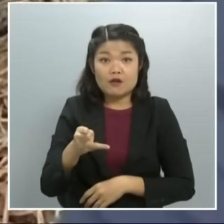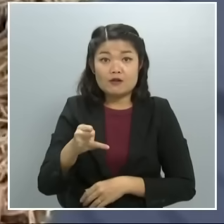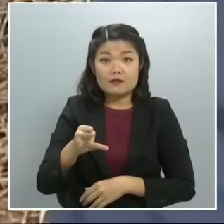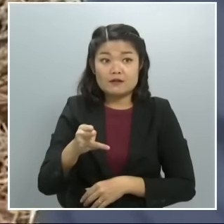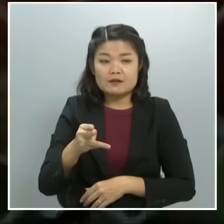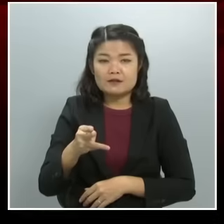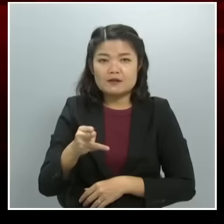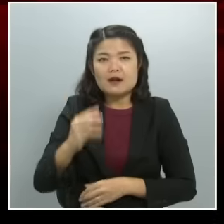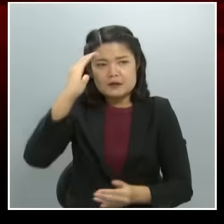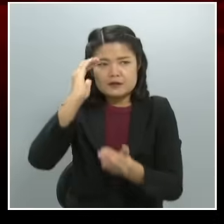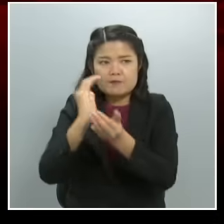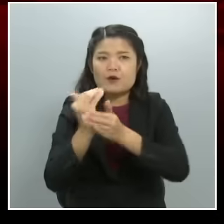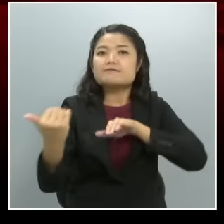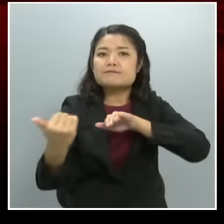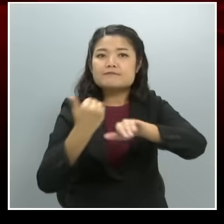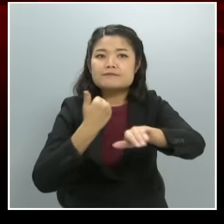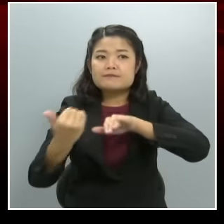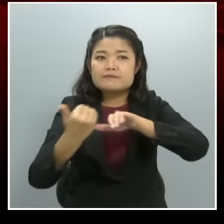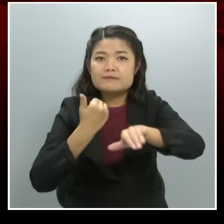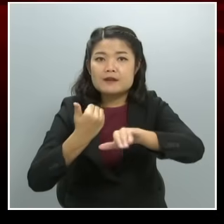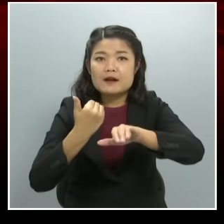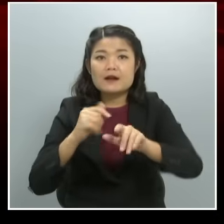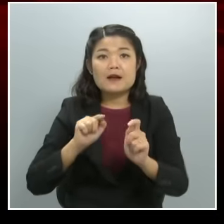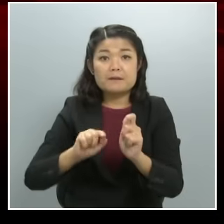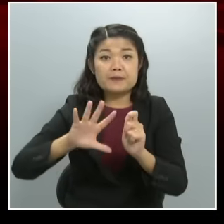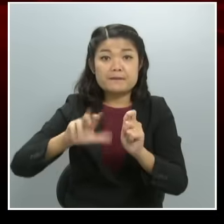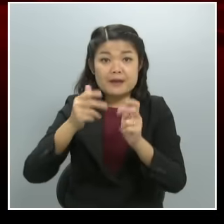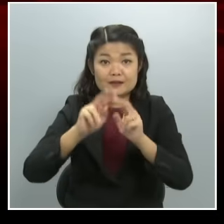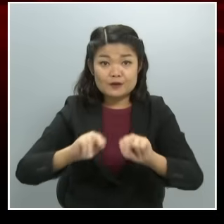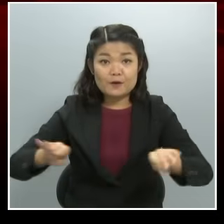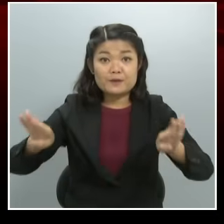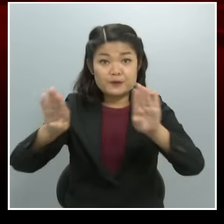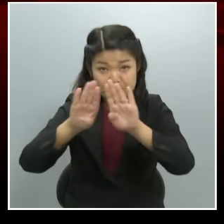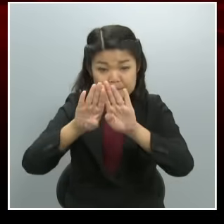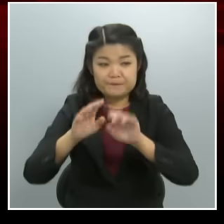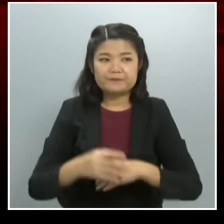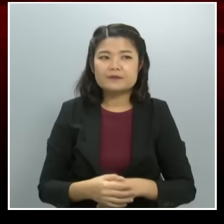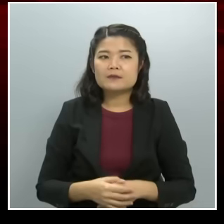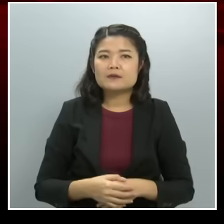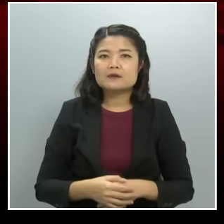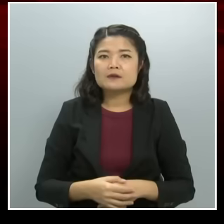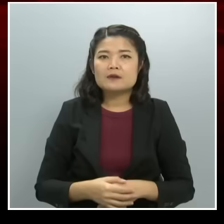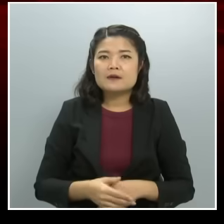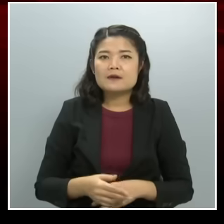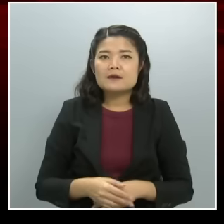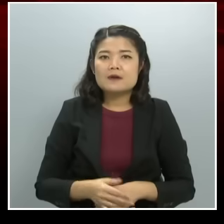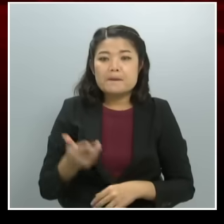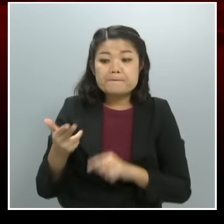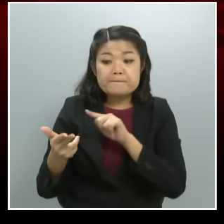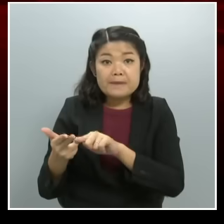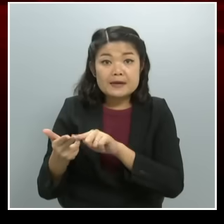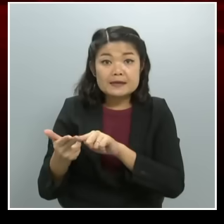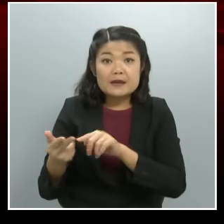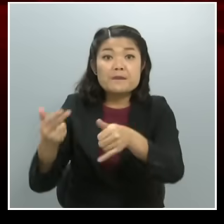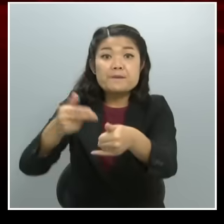ารวัตรจราจรสถานีตำรวจภูธรเมืองนครปฐมปรากฏชื่อเป็นเจ้าของปืนที่นายหน่องใช้ยิงสารวัตร